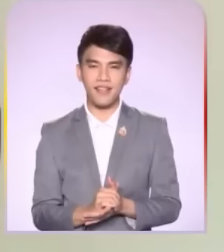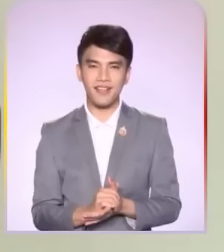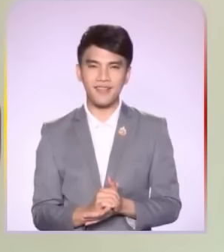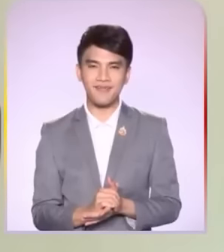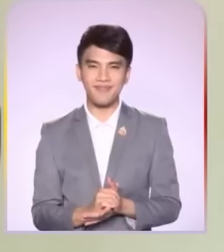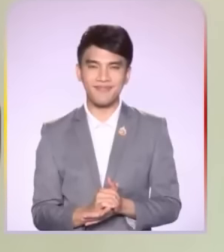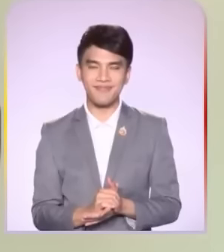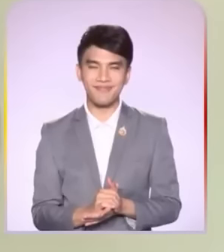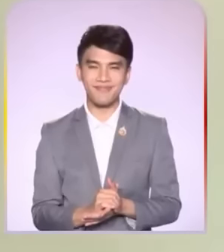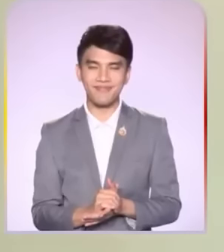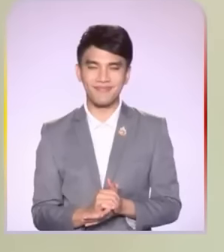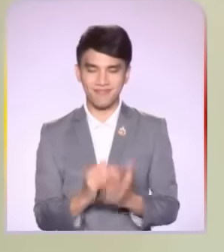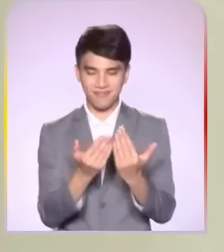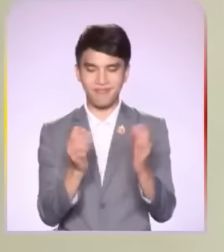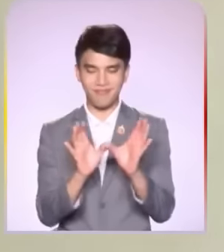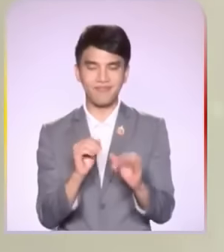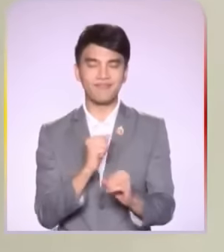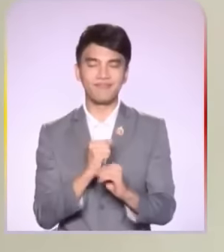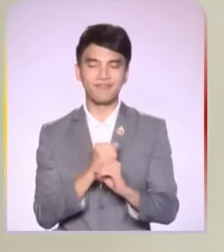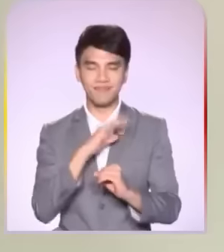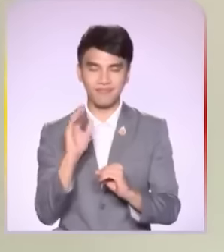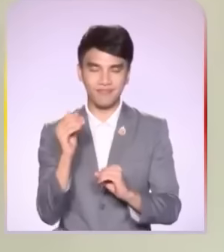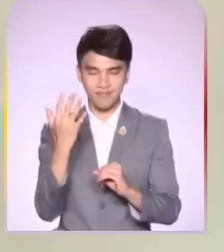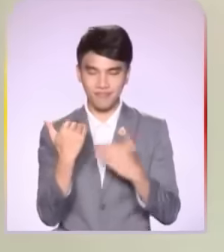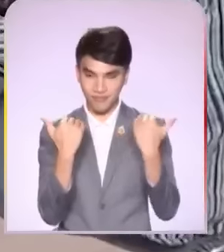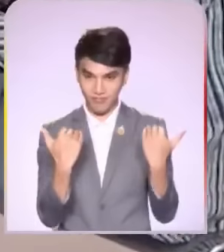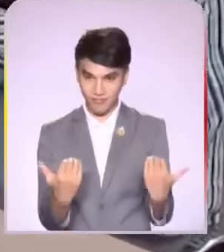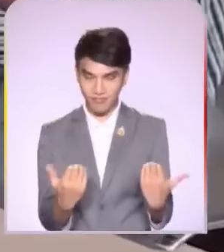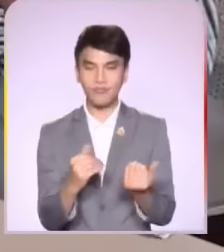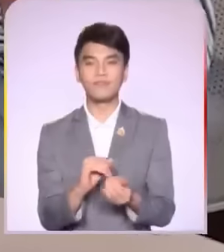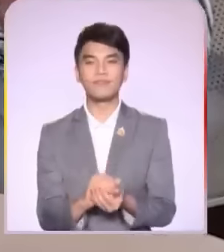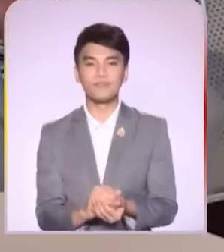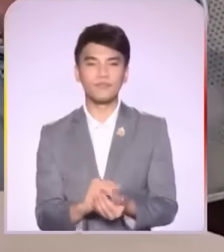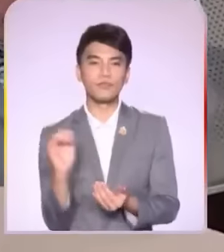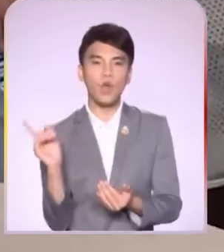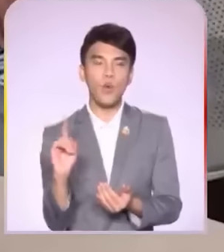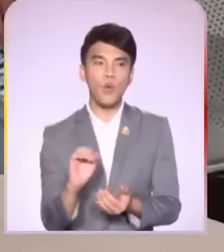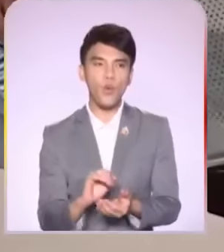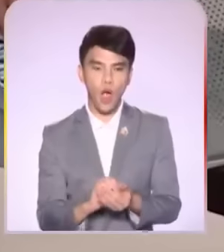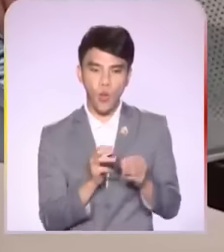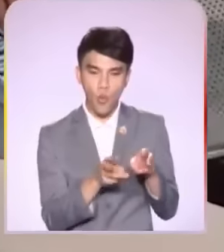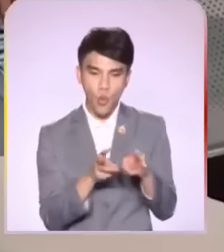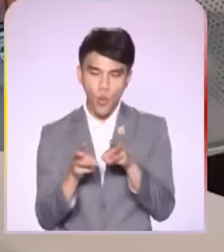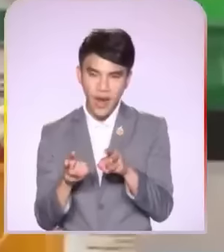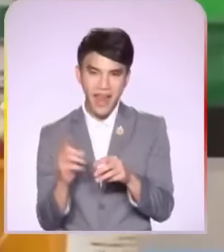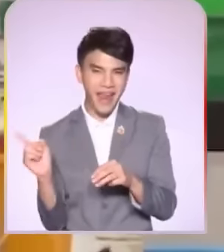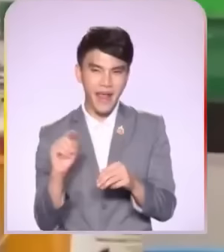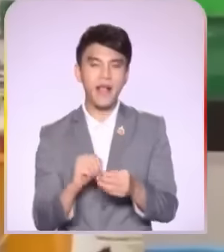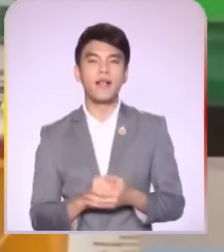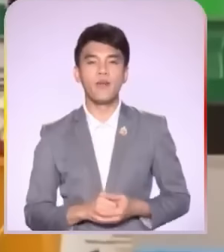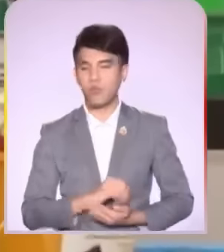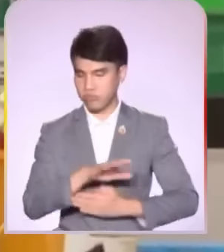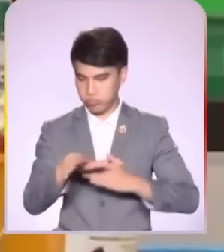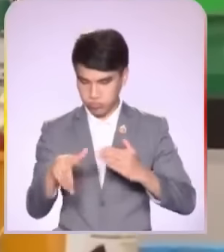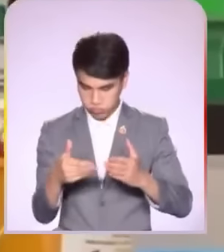ใช้ในบ้านในครัวเรือน ย้ำคุณผู้ชมกันอีกครั้งหนึ่งนะคะ3วิธี3ช่องทางในการที่คุณ